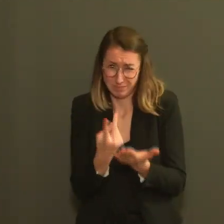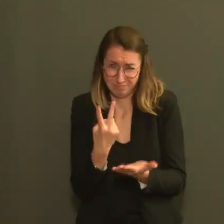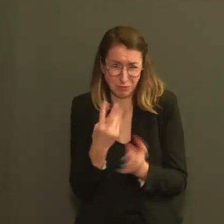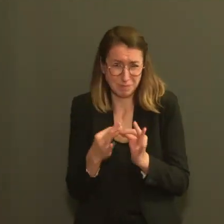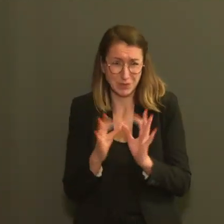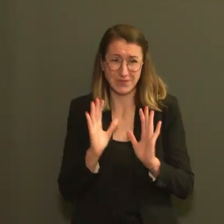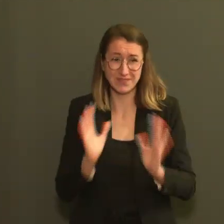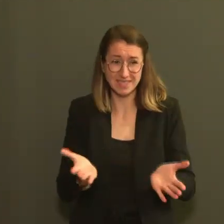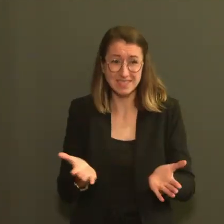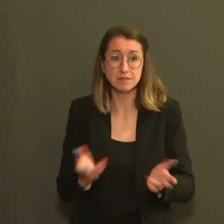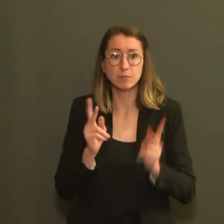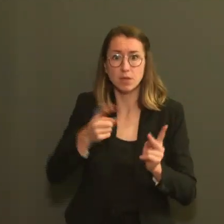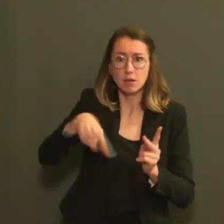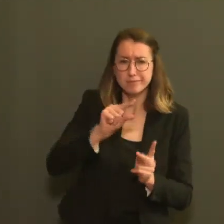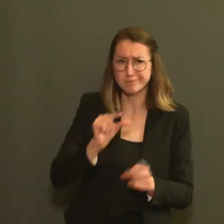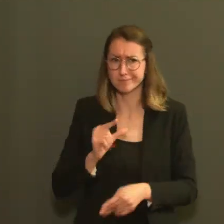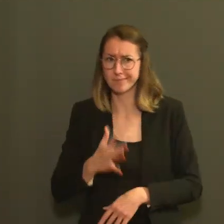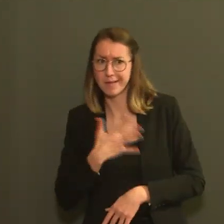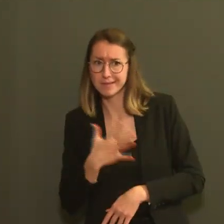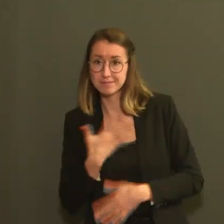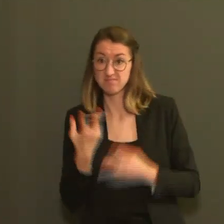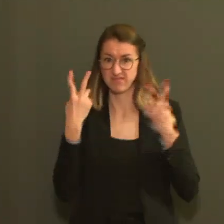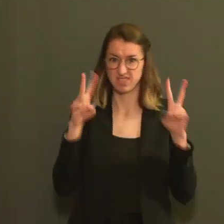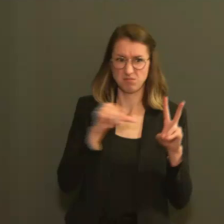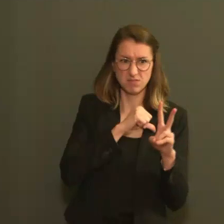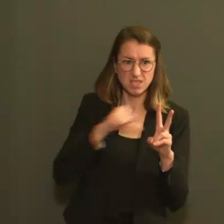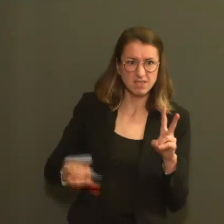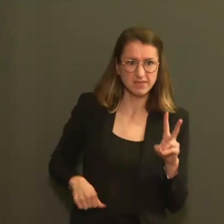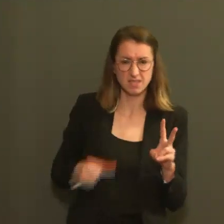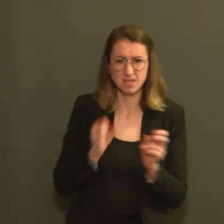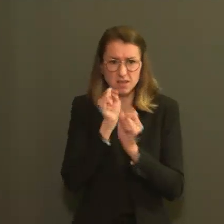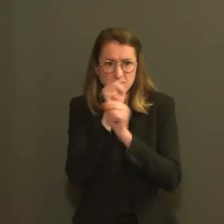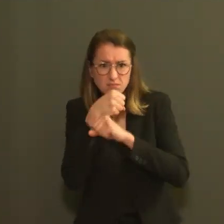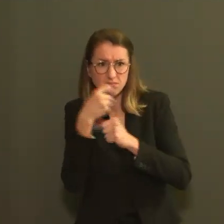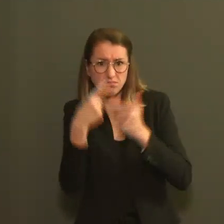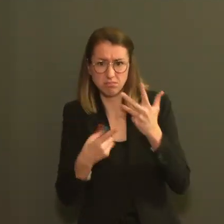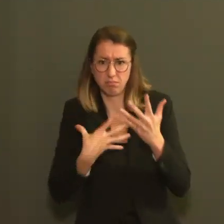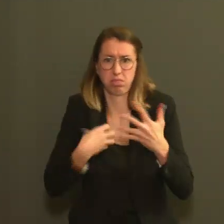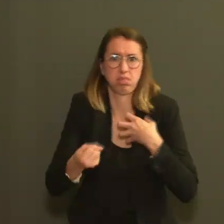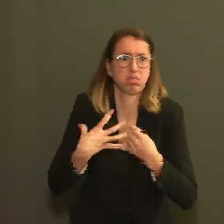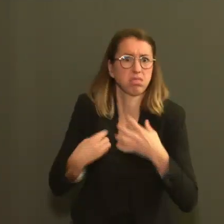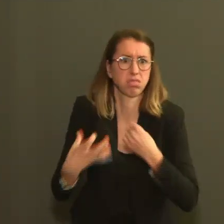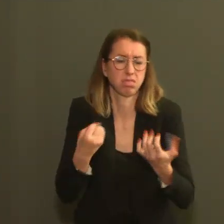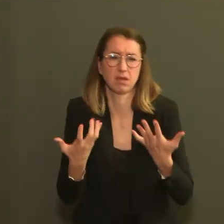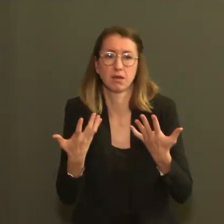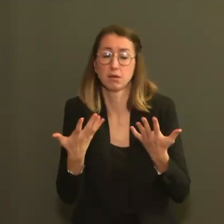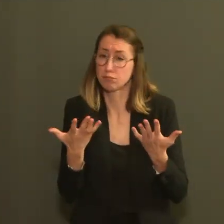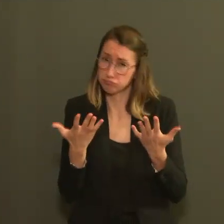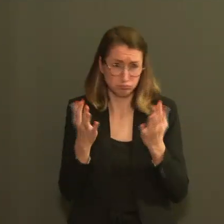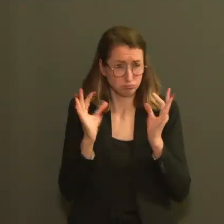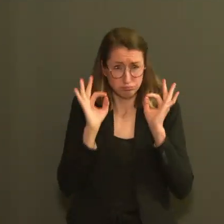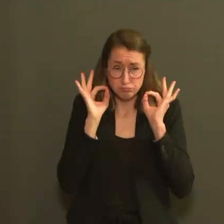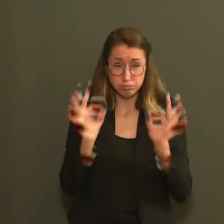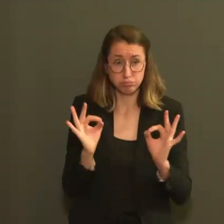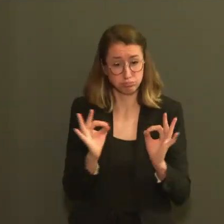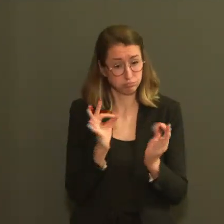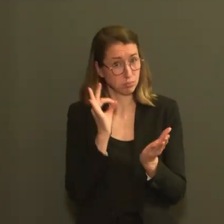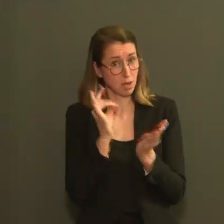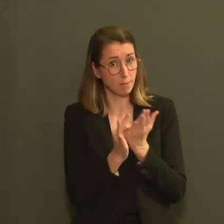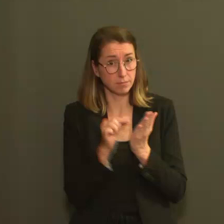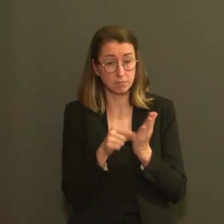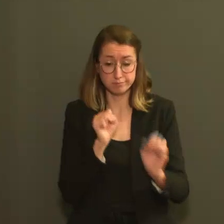fait normal. Sachez que cette app, justement, a été construite pour le respecter un maximum. Cette app ne fonctionne pas